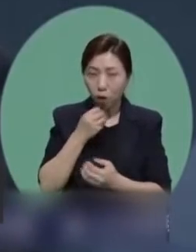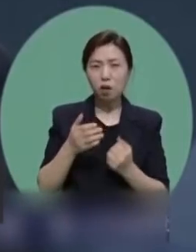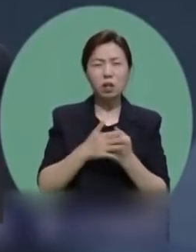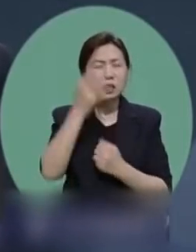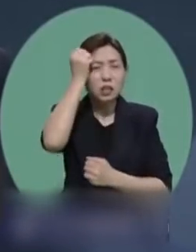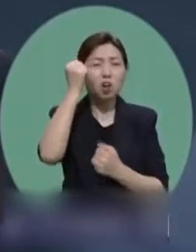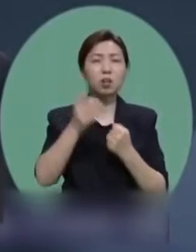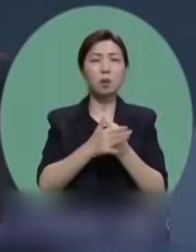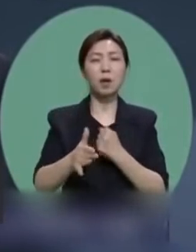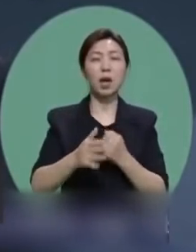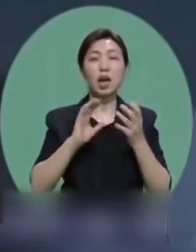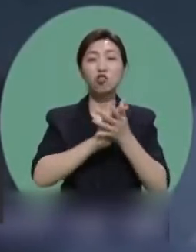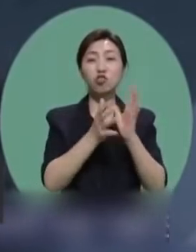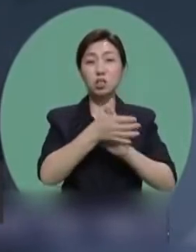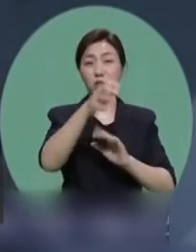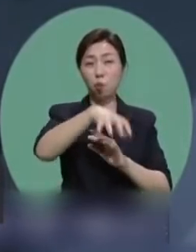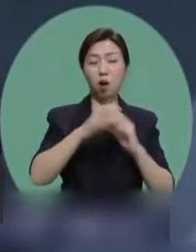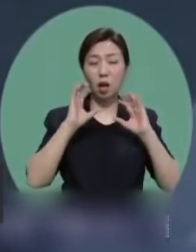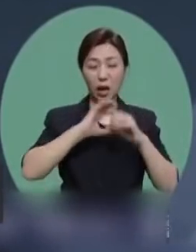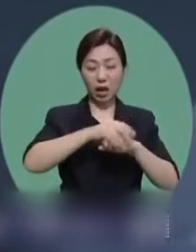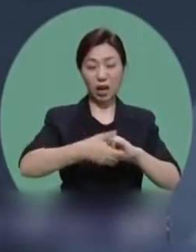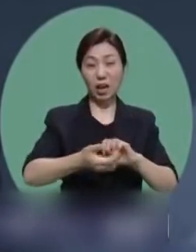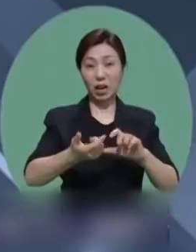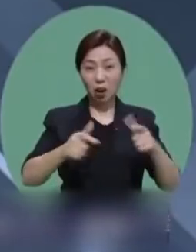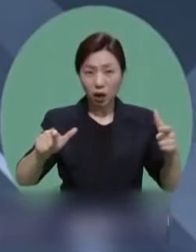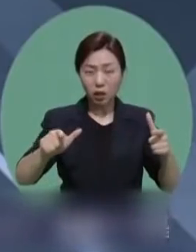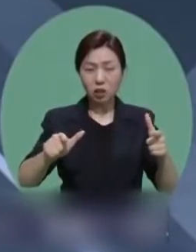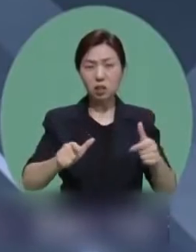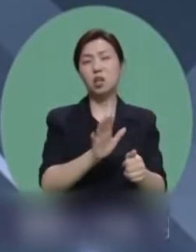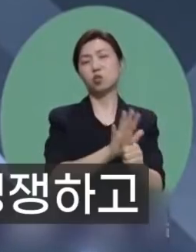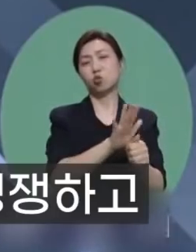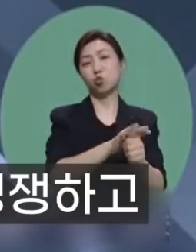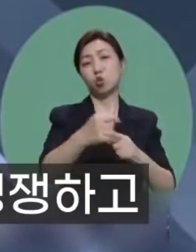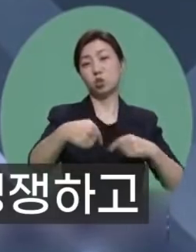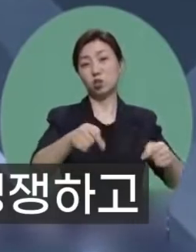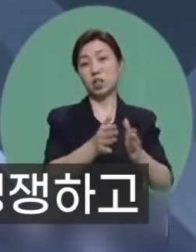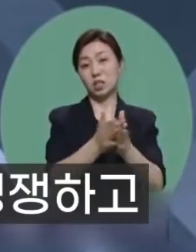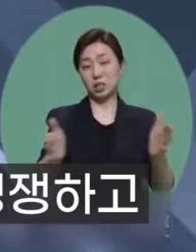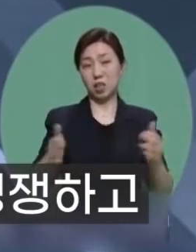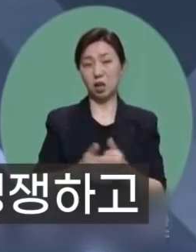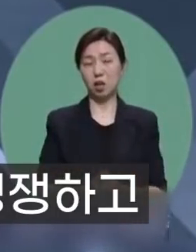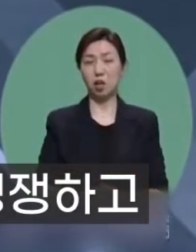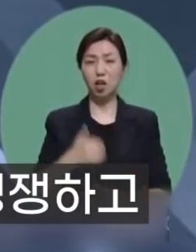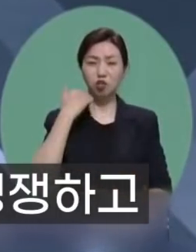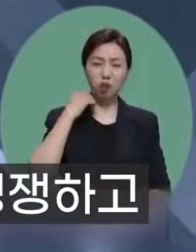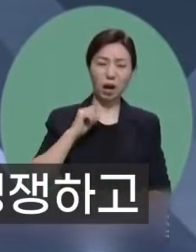정치가 상대방의 발목을 잡고 이렇게 음해하고 이런 것이 아니라 국민을 위해서 누가